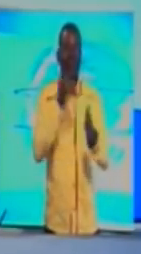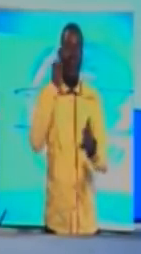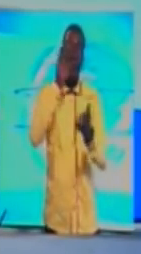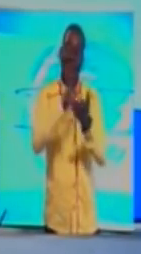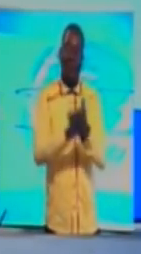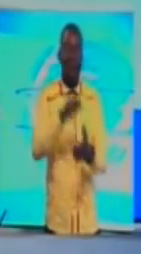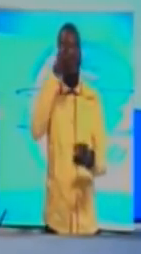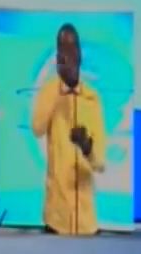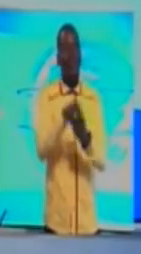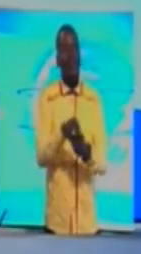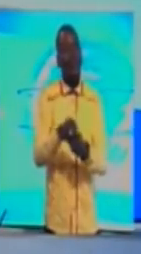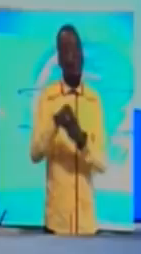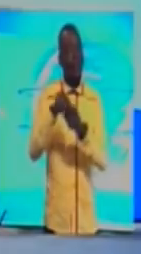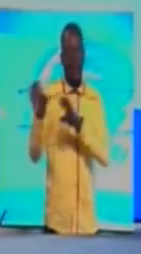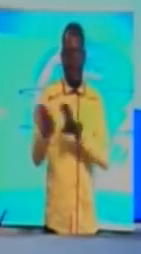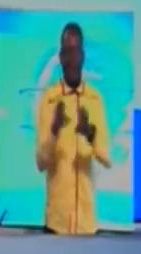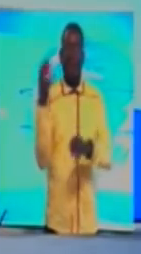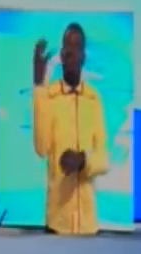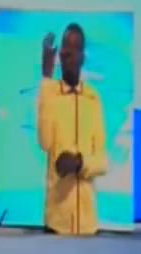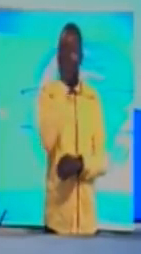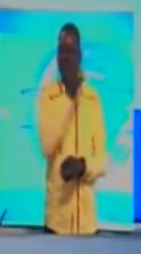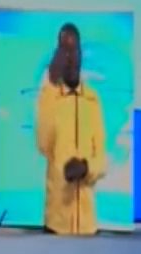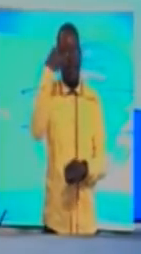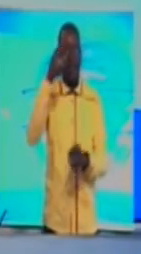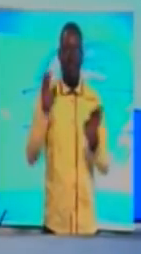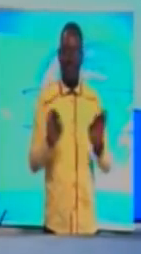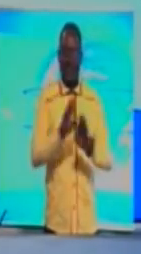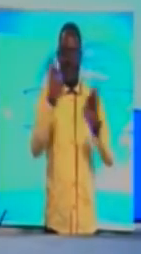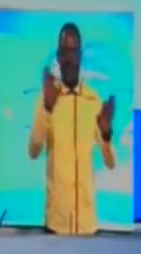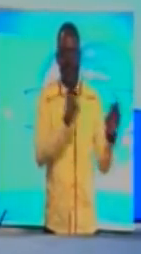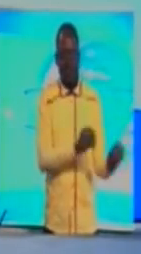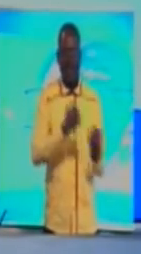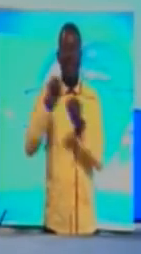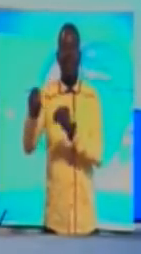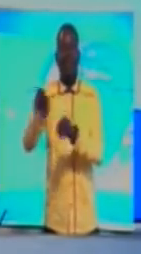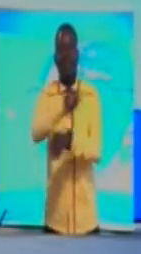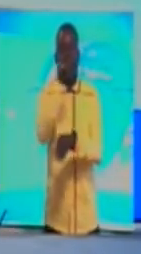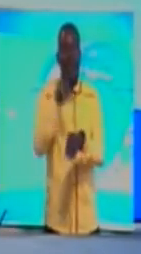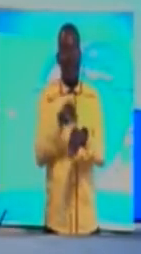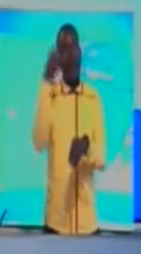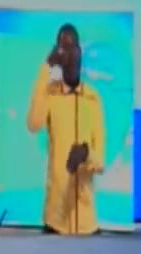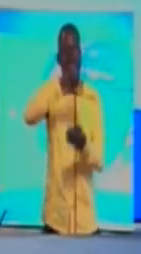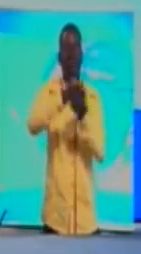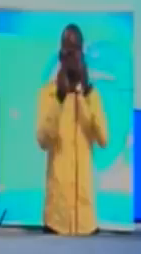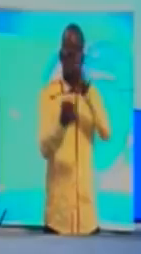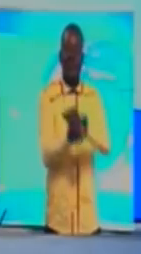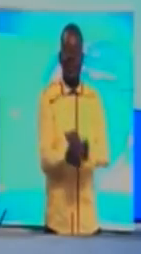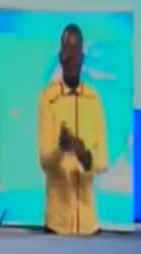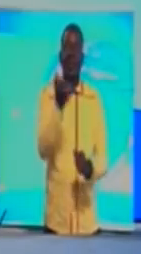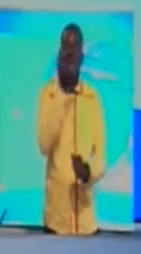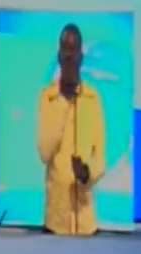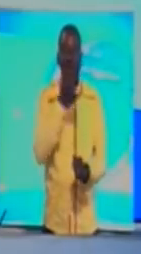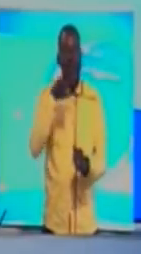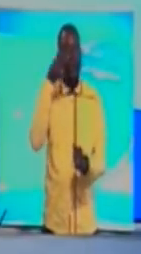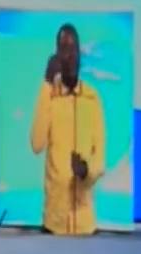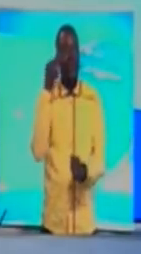dans leur détermination à se faire belle pour les fêtes, n'hésitent pas à quitter le naturel pour l'artificiel. Des faux cils, des faux